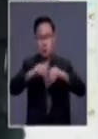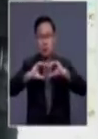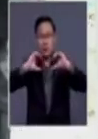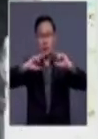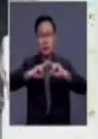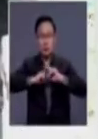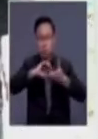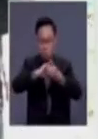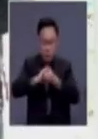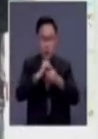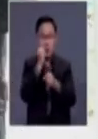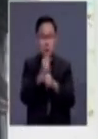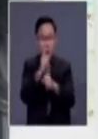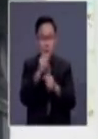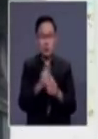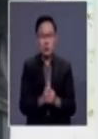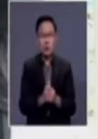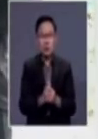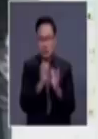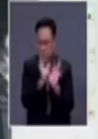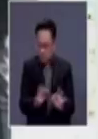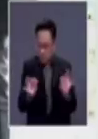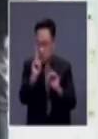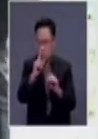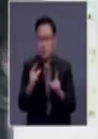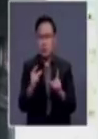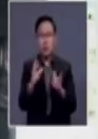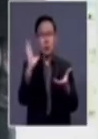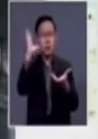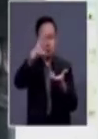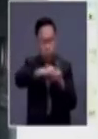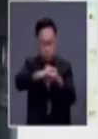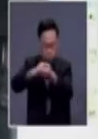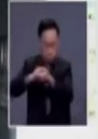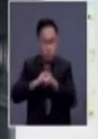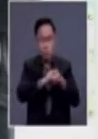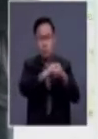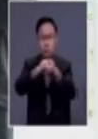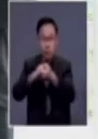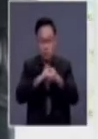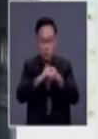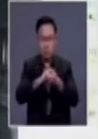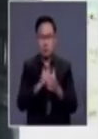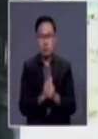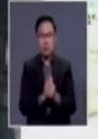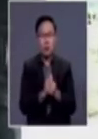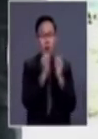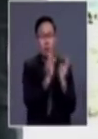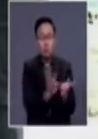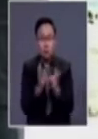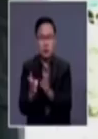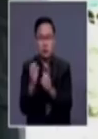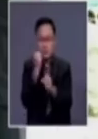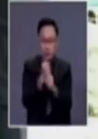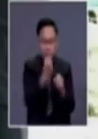พัฒนาการศึกษาเพื่อยั่งยืนเนี่ย อยู่ที่ความร่วมมืออยู่ที่ความร่วมมือเราจะเห็นได้ว่าวิธีการเนี่ยมัน